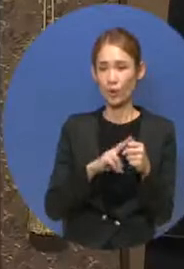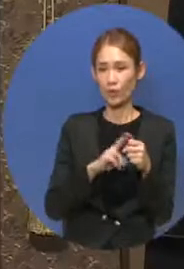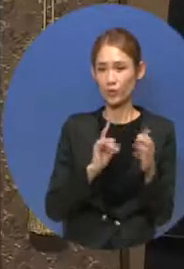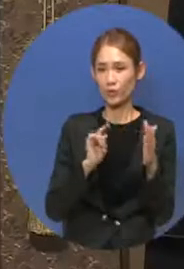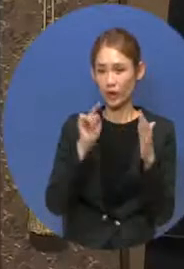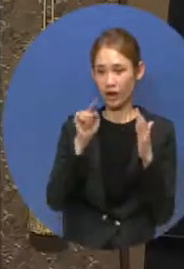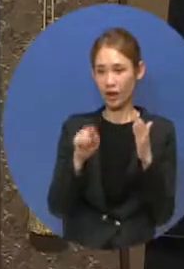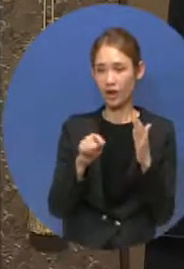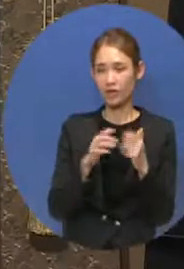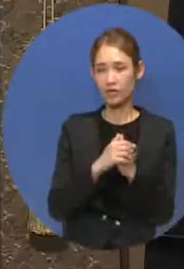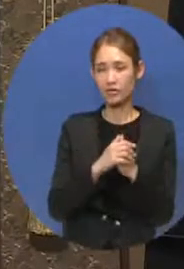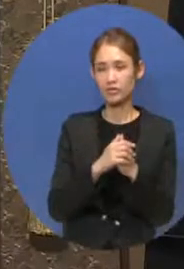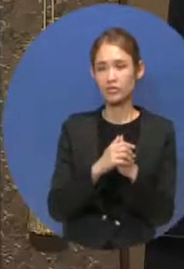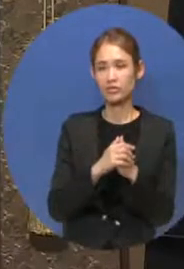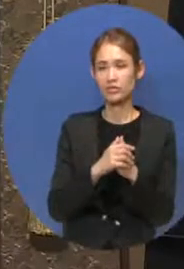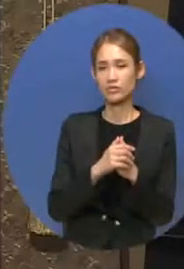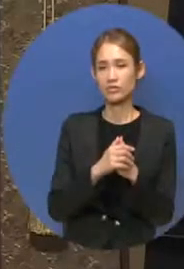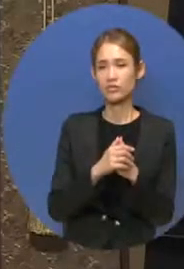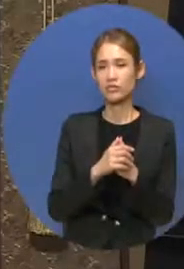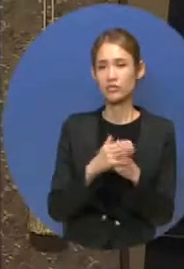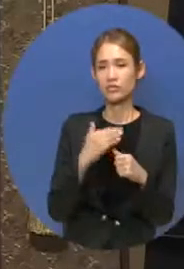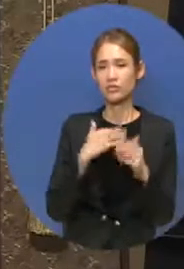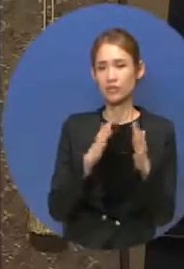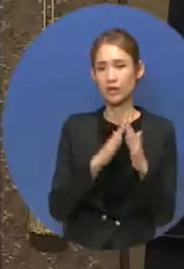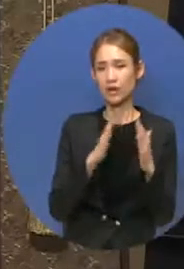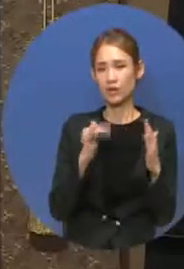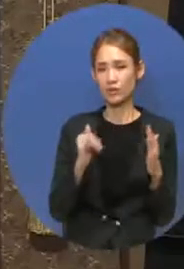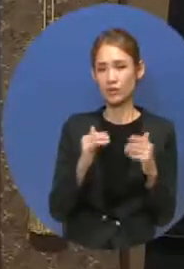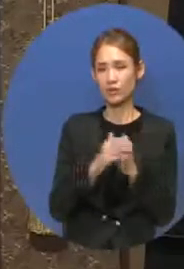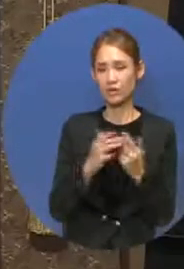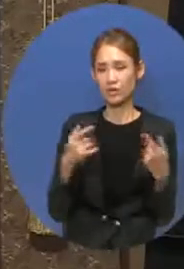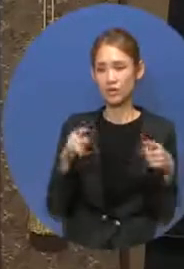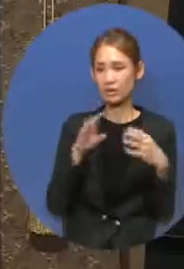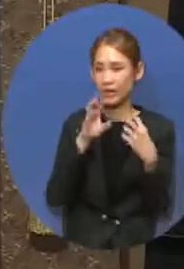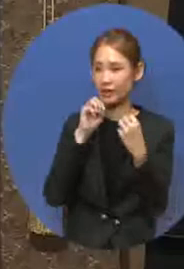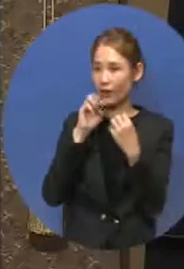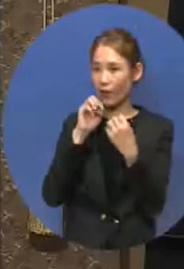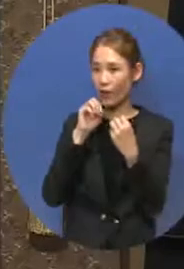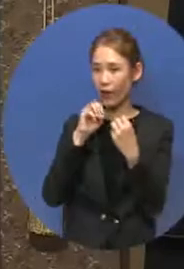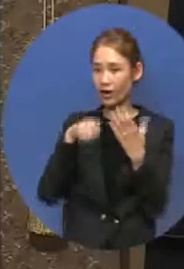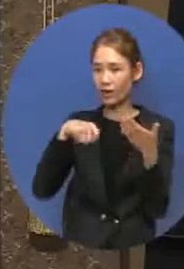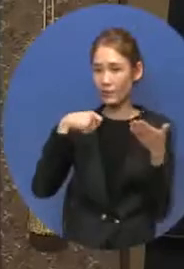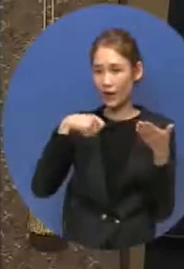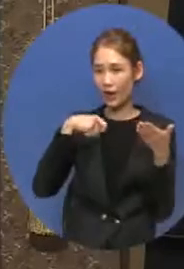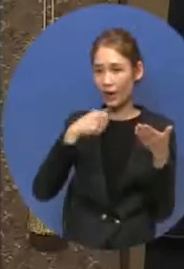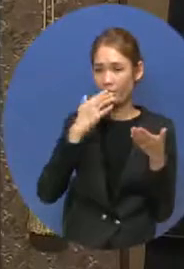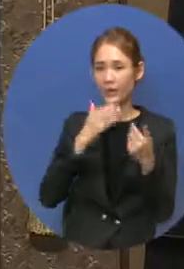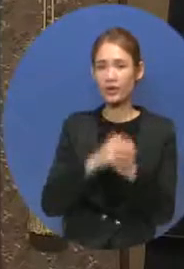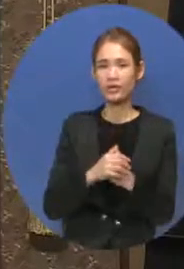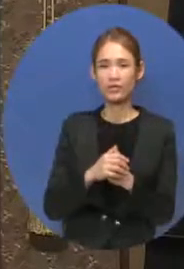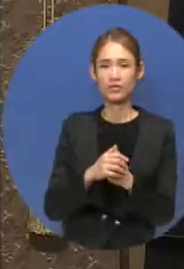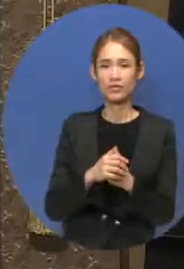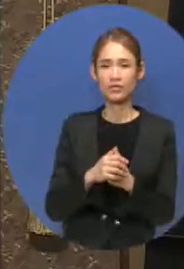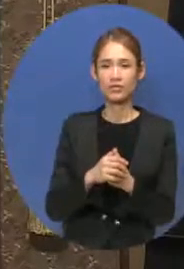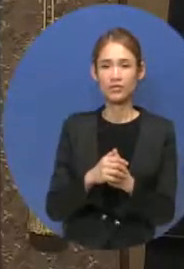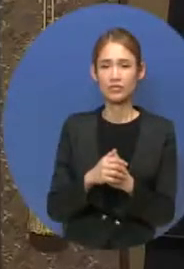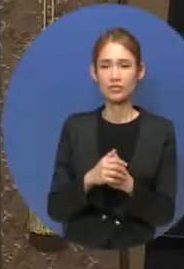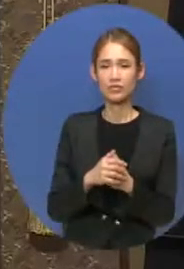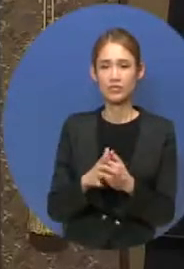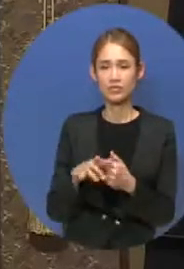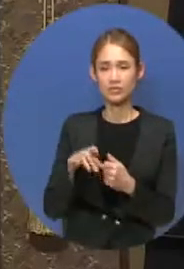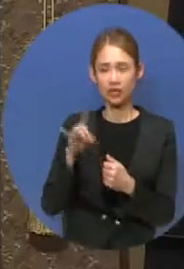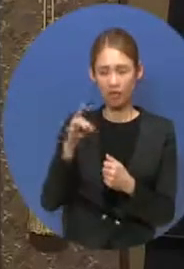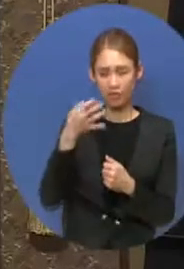여의도에 나가셔서 우리 가족들도 대화를 하면서 밥을 먹을 수 있었다는